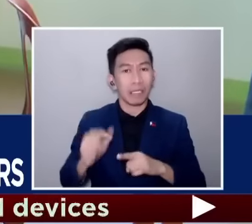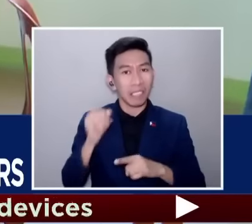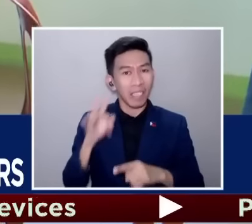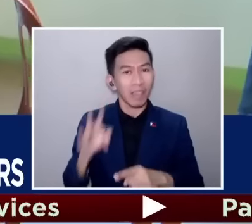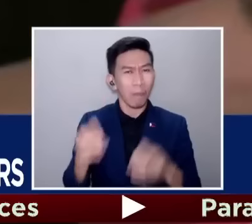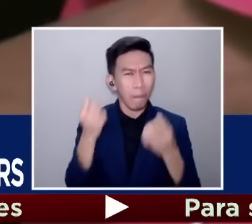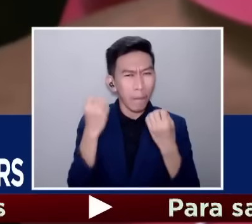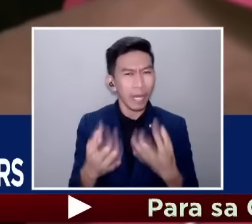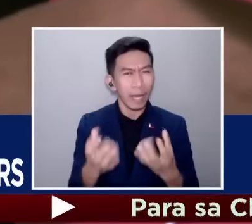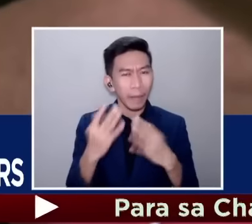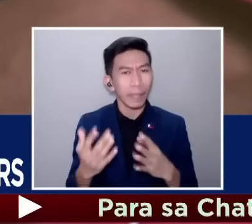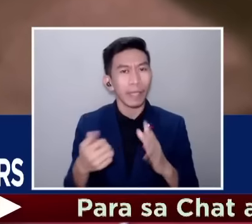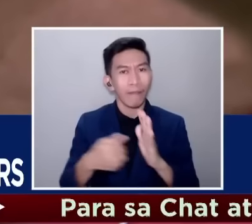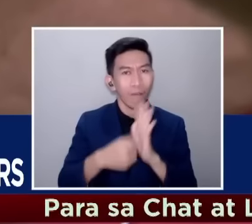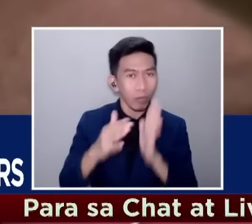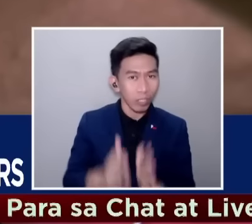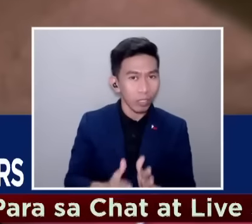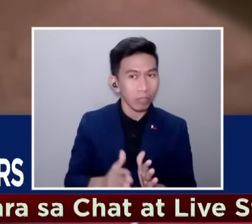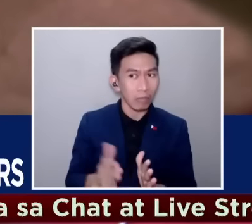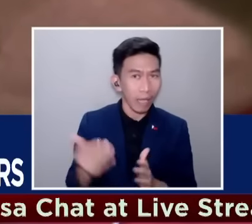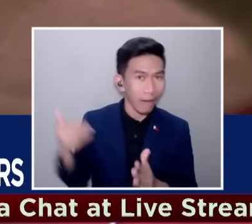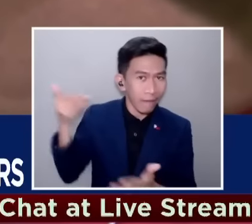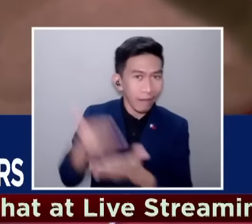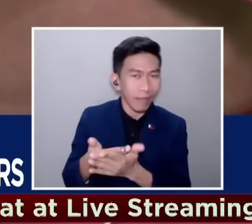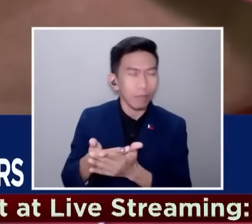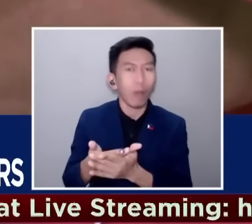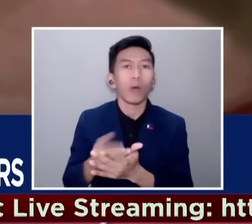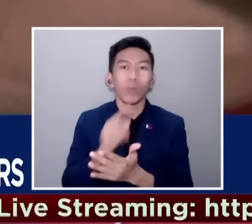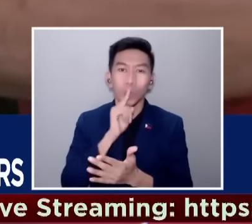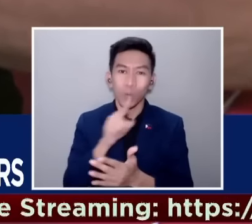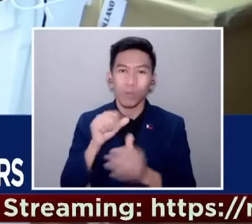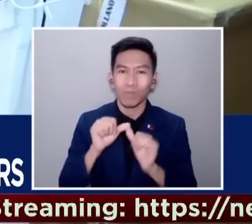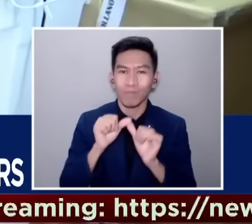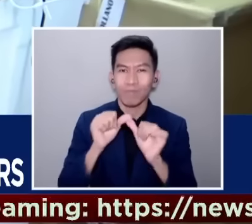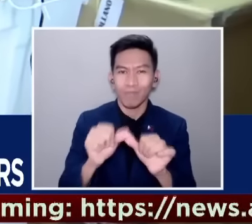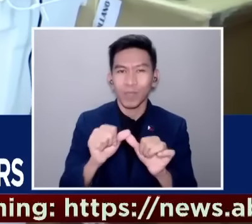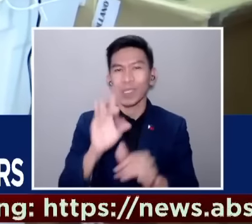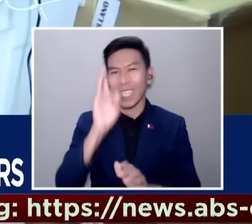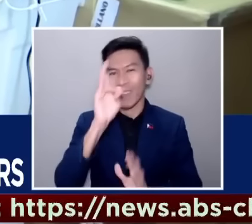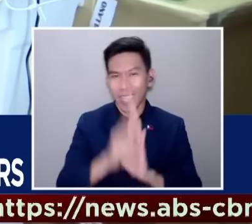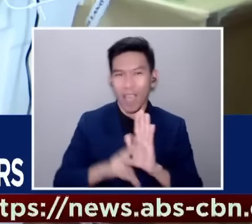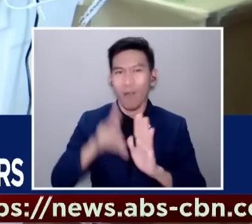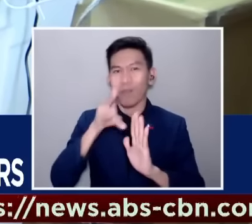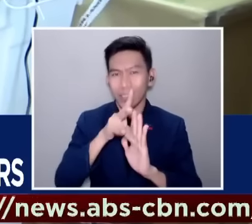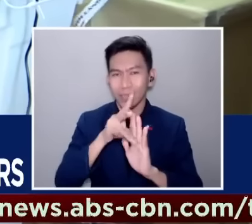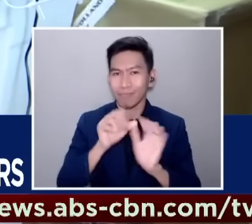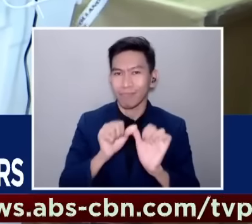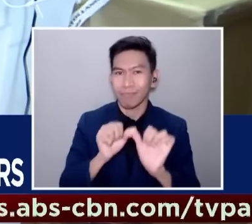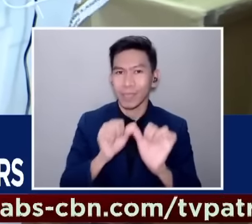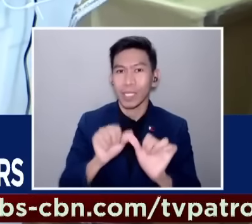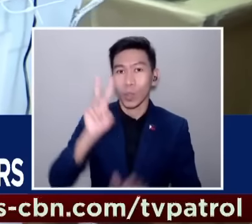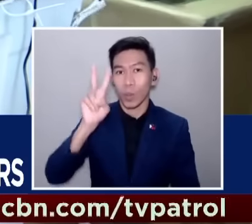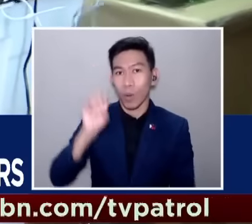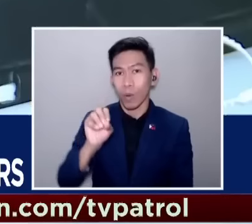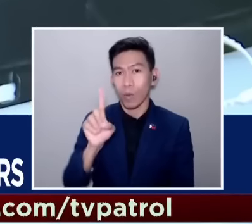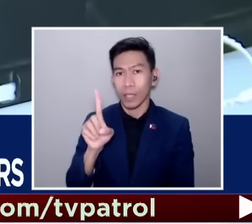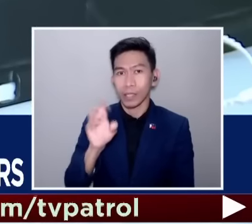minsan nag-extend pa sila na hanggang 7 oras. Ganyan yung in-extend nila noong 2010 elections